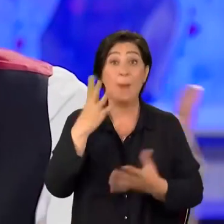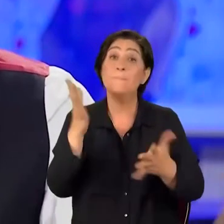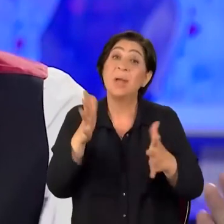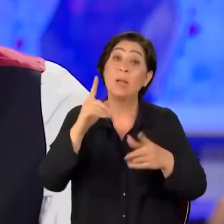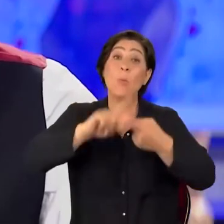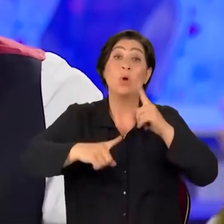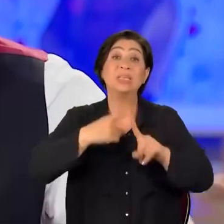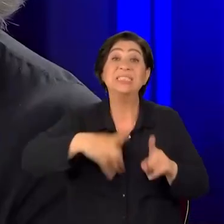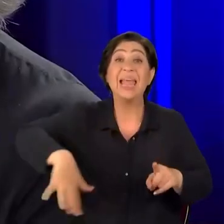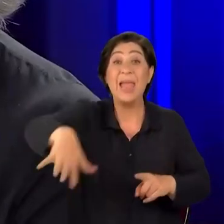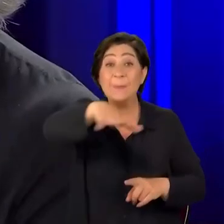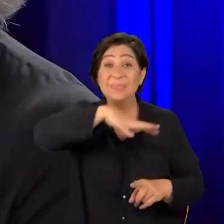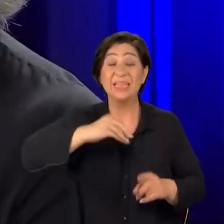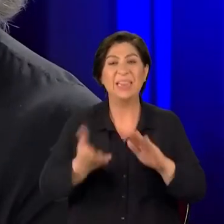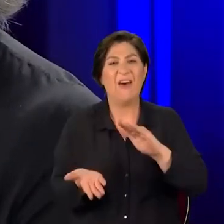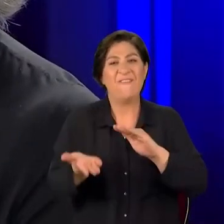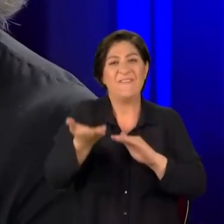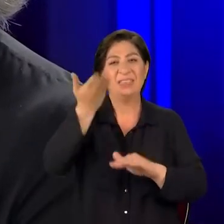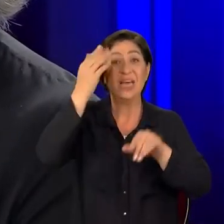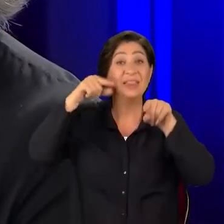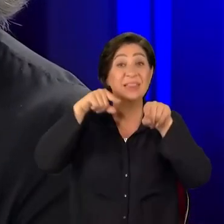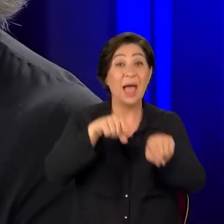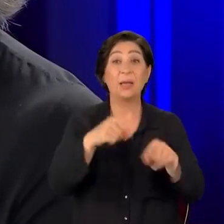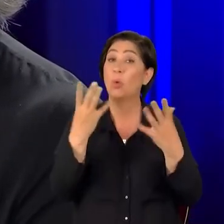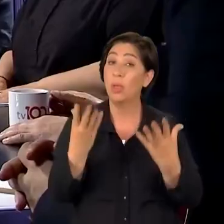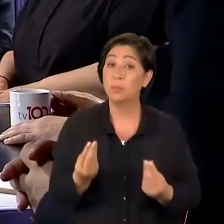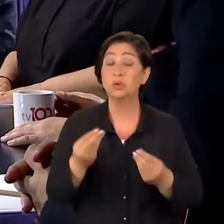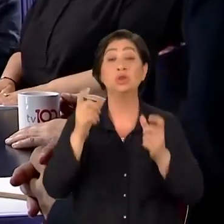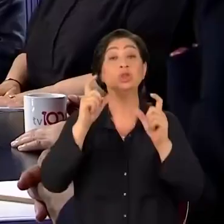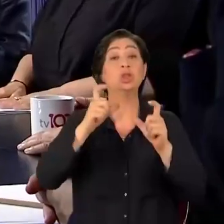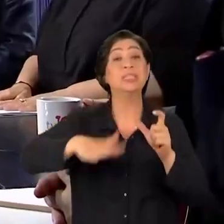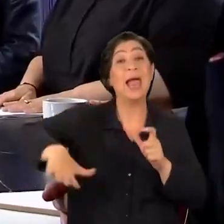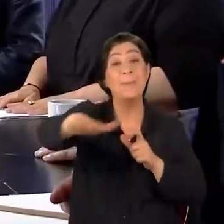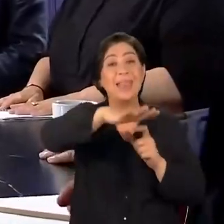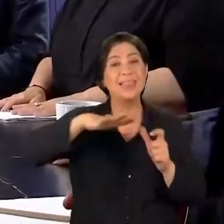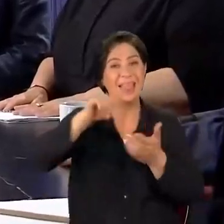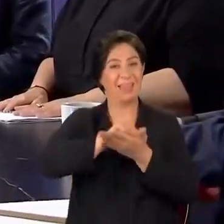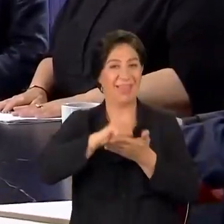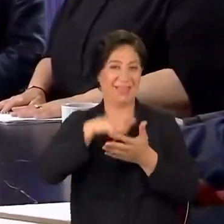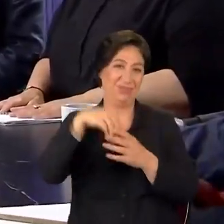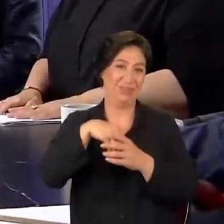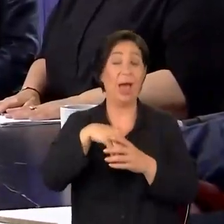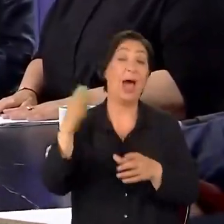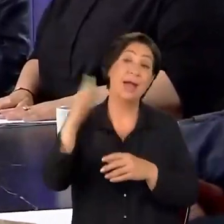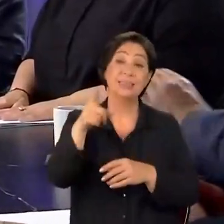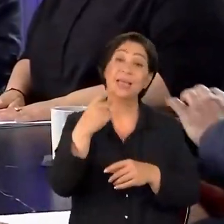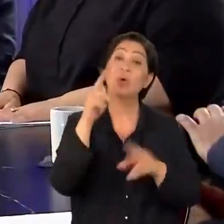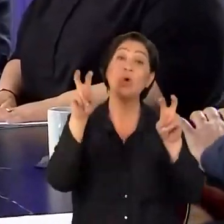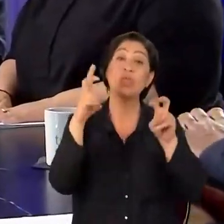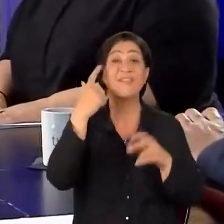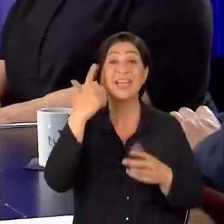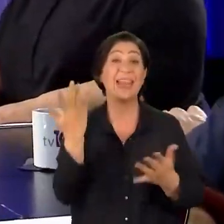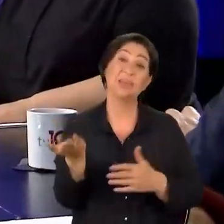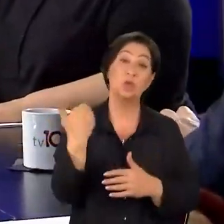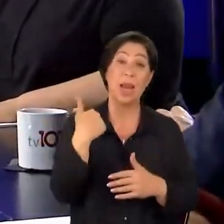insanlar ve belki politikacıların hepsinden daha fazla takip ediliyorlar. Sosyal medyada gençler onlara diyor ki hadi sen de şu konuda